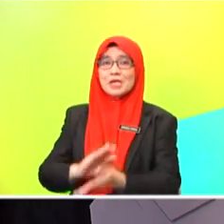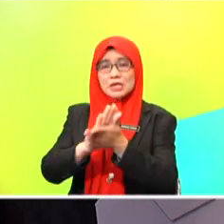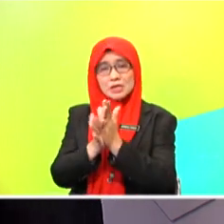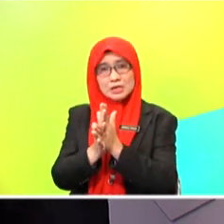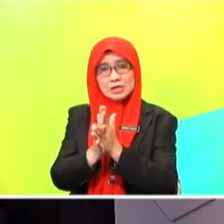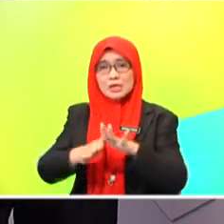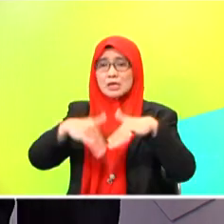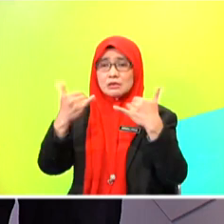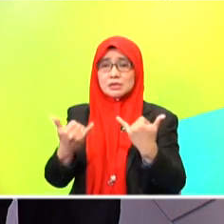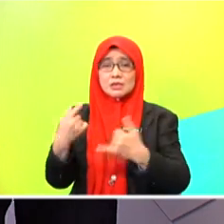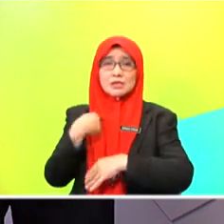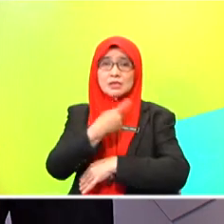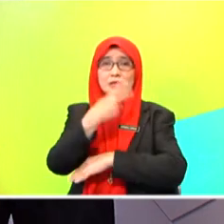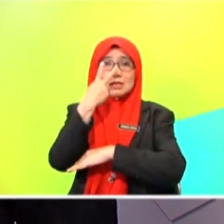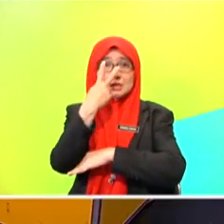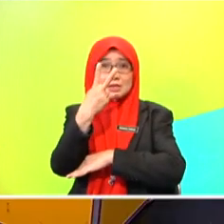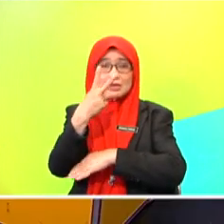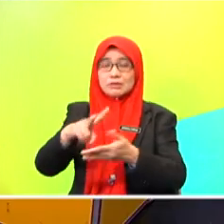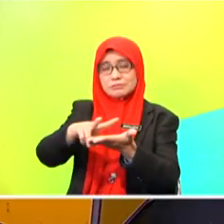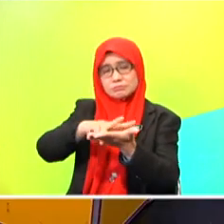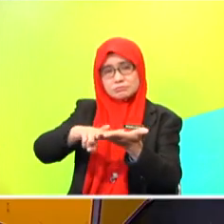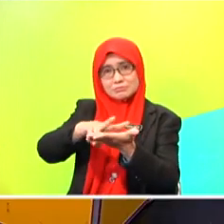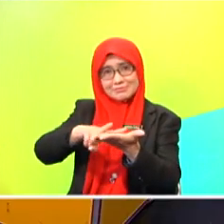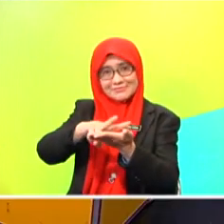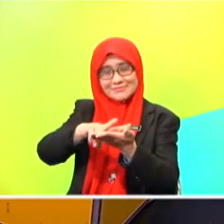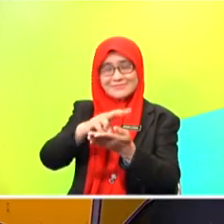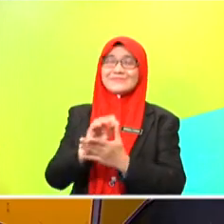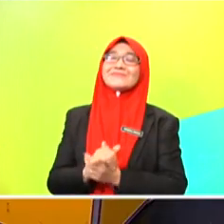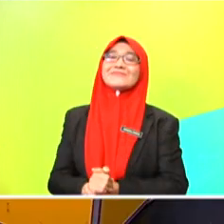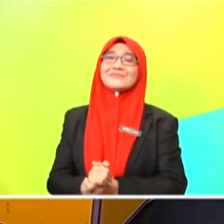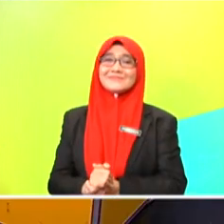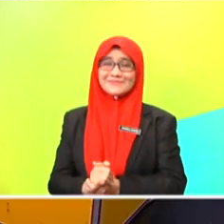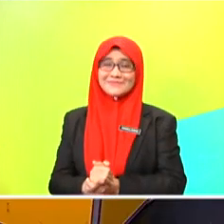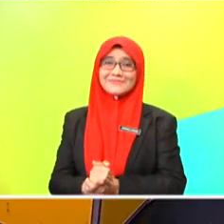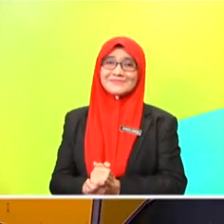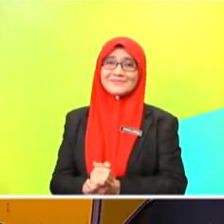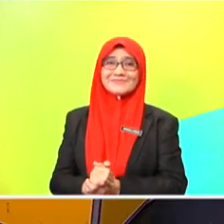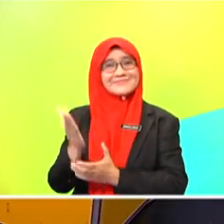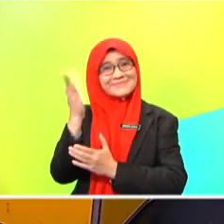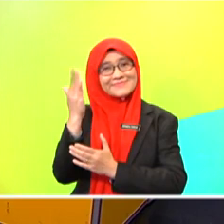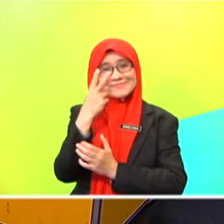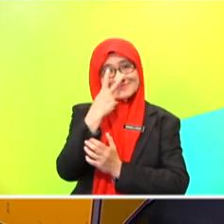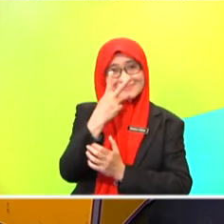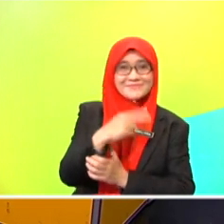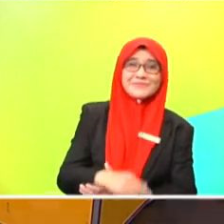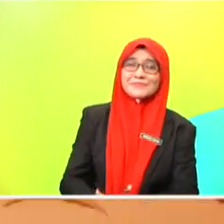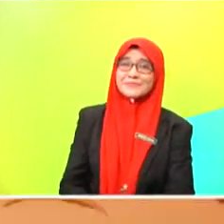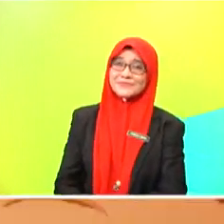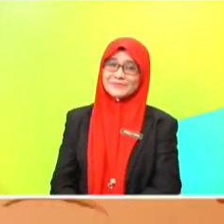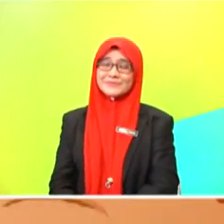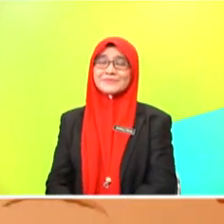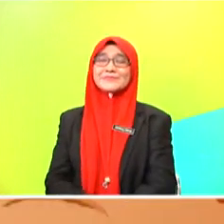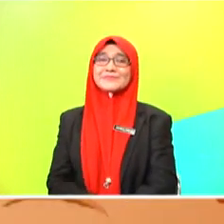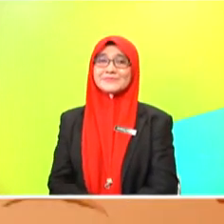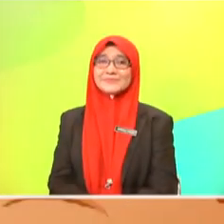masa, mari kita saksikan video haiwan bertelur banyak dan bertelur sedikit. Okey, jom kita saksikan. La la la la